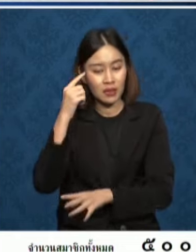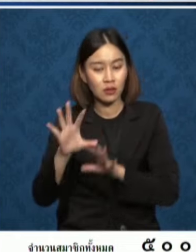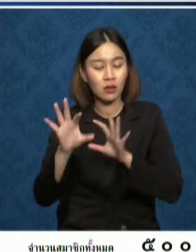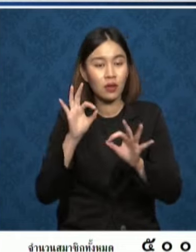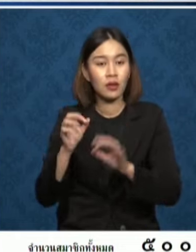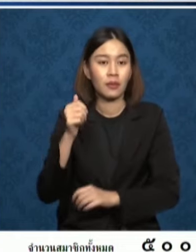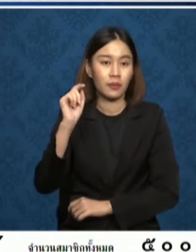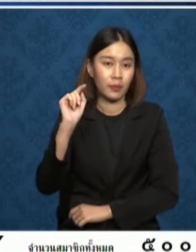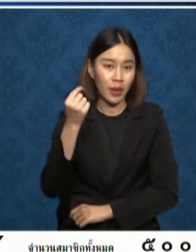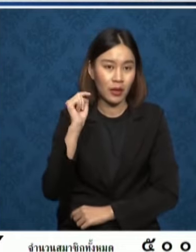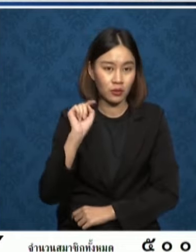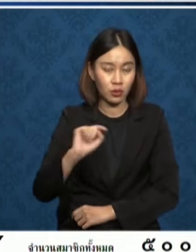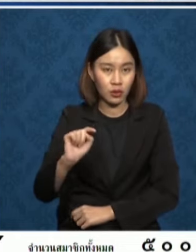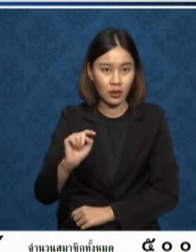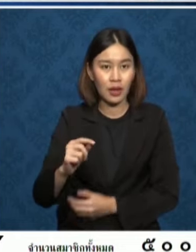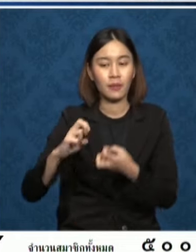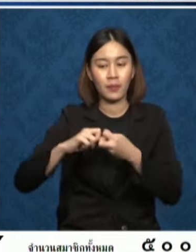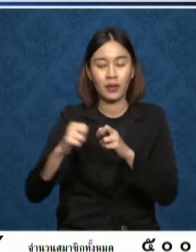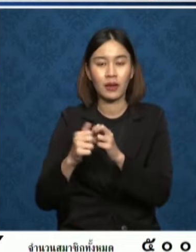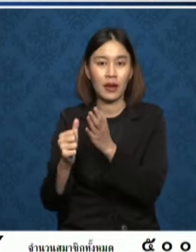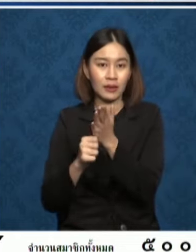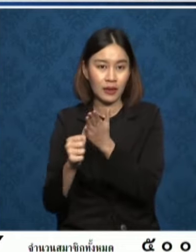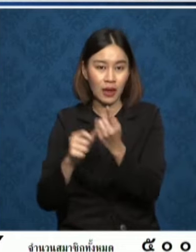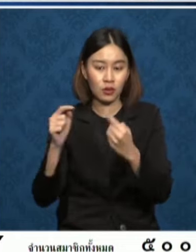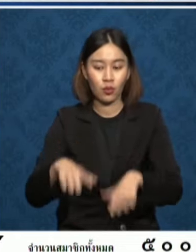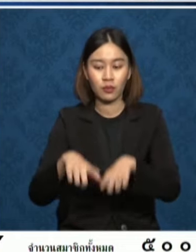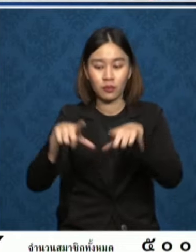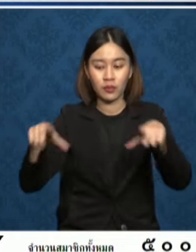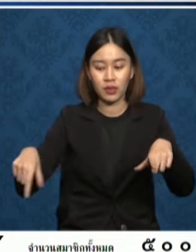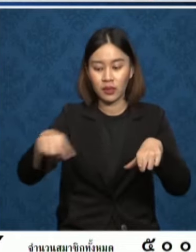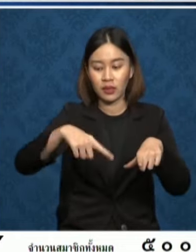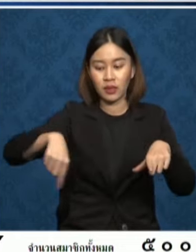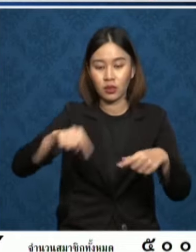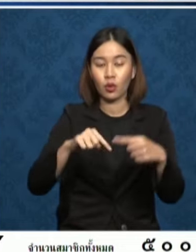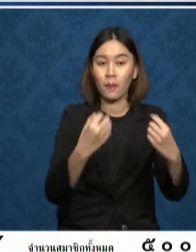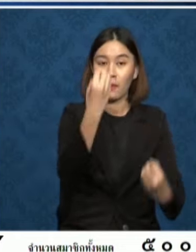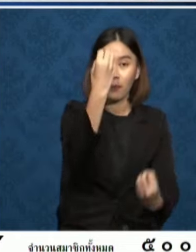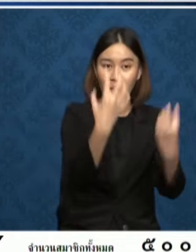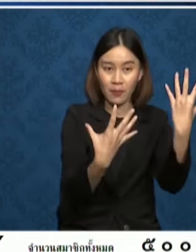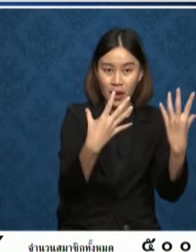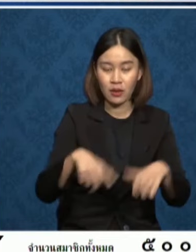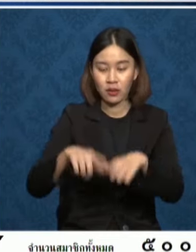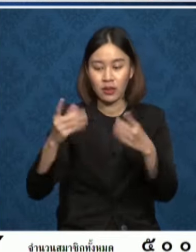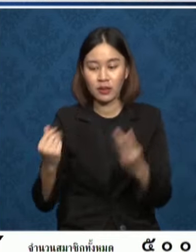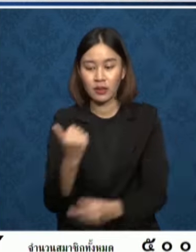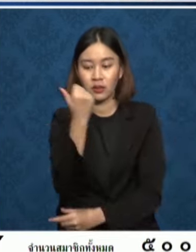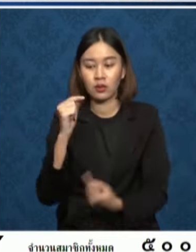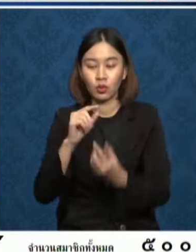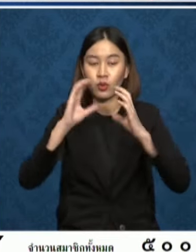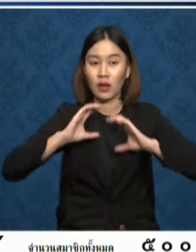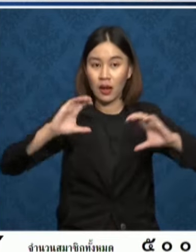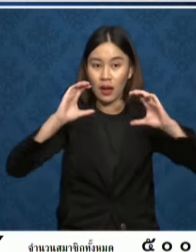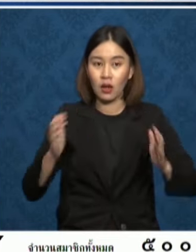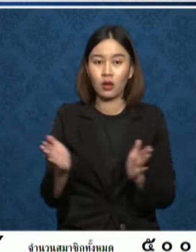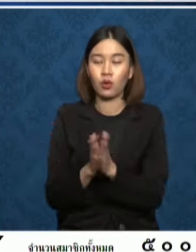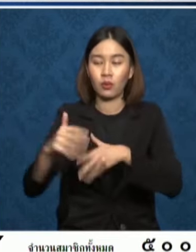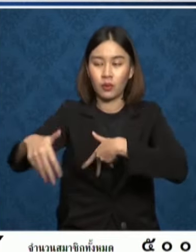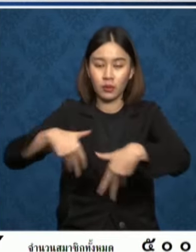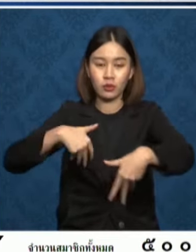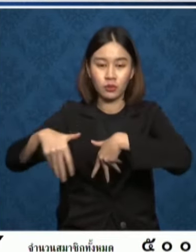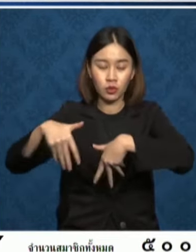มาในการแก้ไขปัญหาพื้นที่ทับซ้อนระหว่างที่ป่าไม้หรือที่อื่นของหน่วยงานรัฐกับชุมชนของกลุ่ม